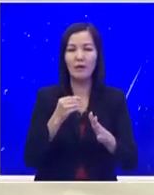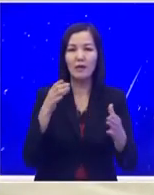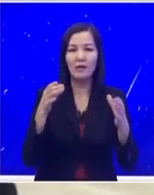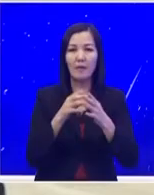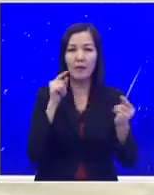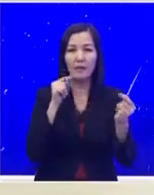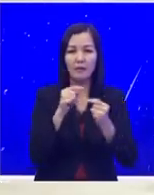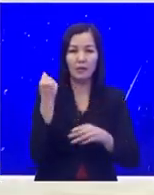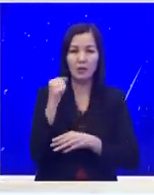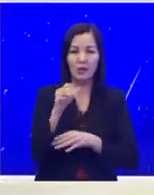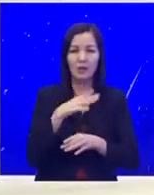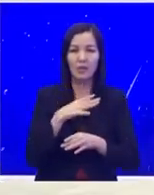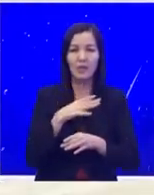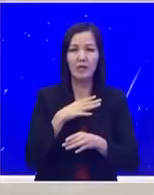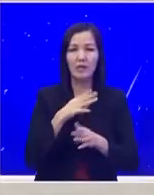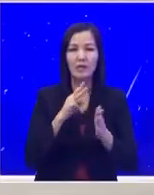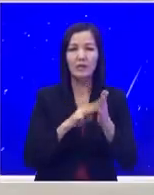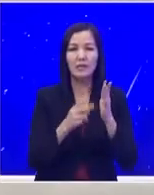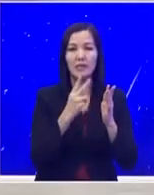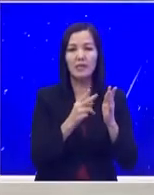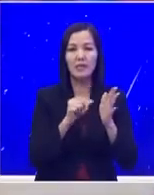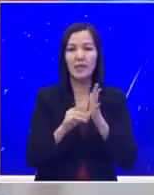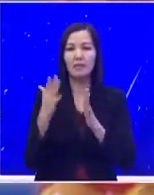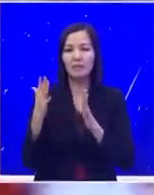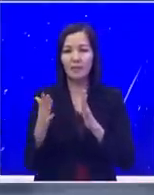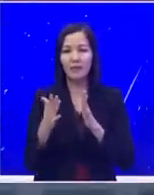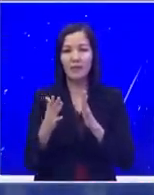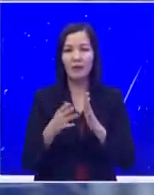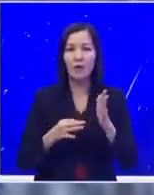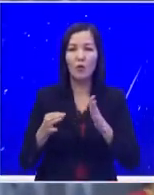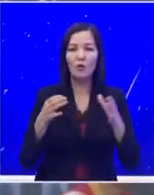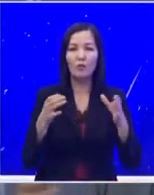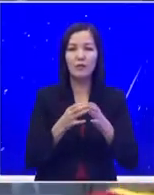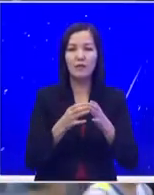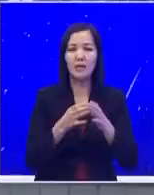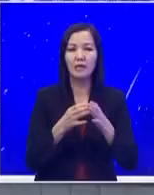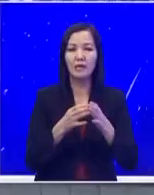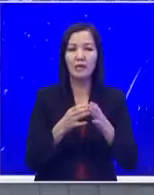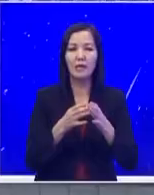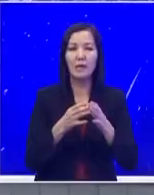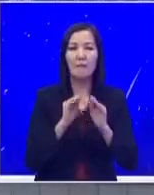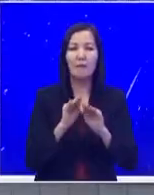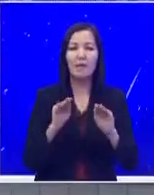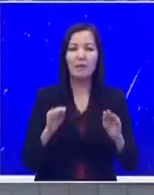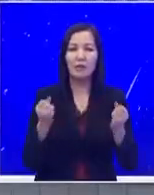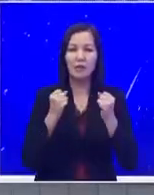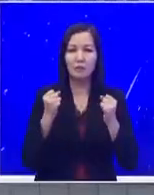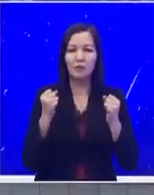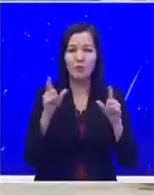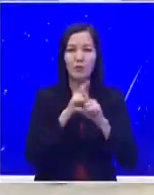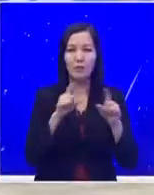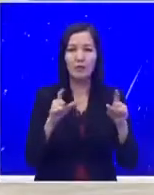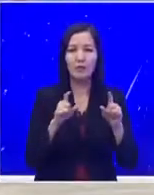айқын басымдықпен жеңді. Есеп 82-65. Айта кетейік, облыс құрамасын мамандандырылған балалар және жасөспірімдер спорт мектебінің оқушылары